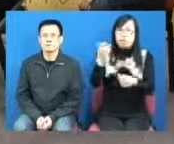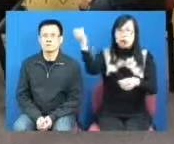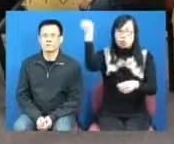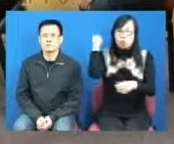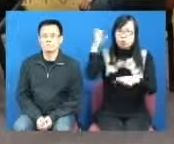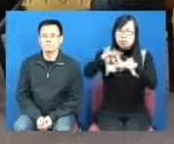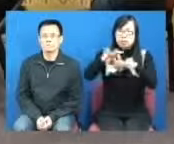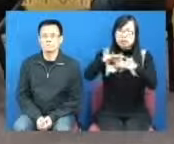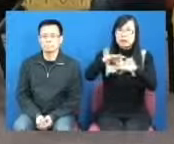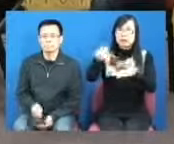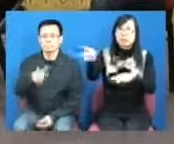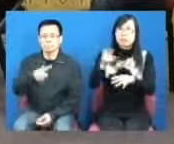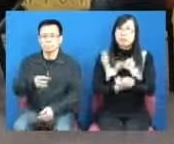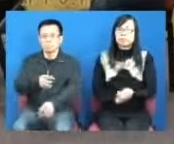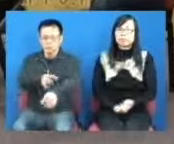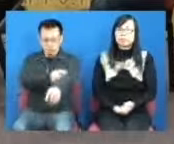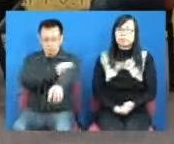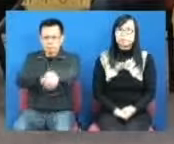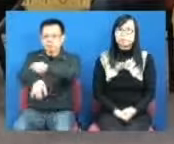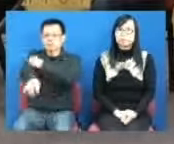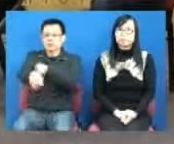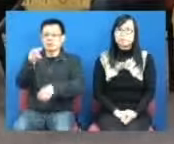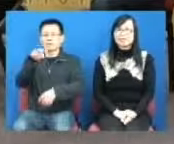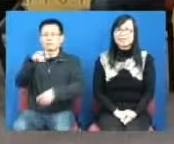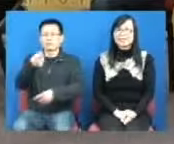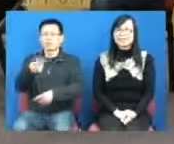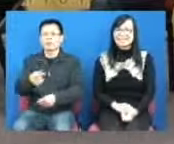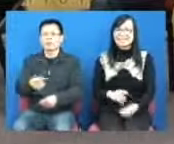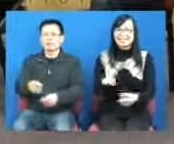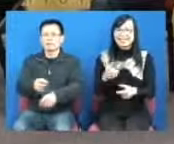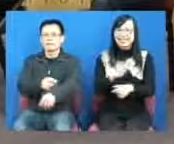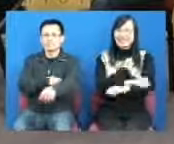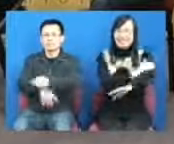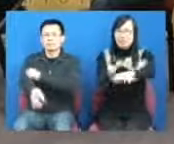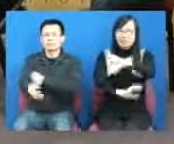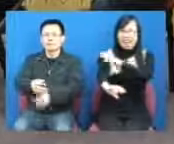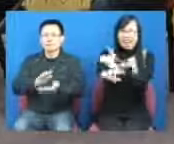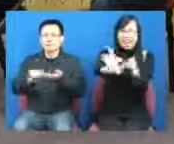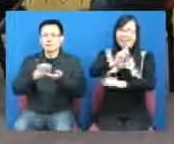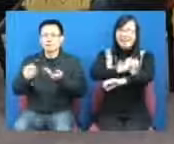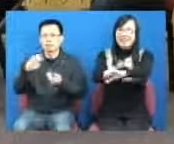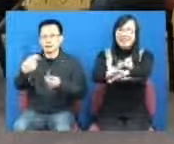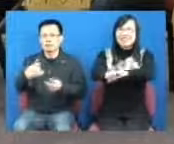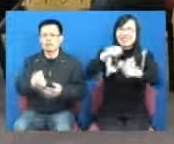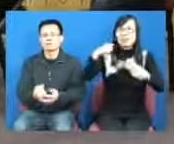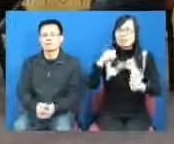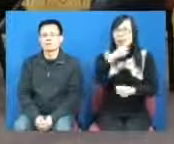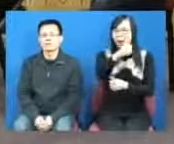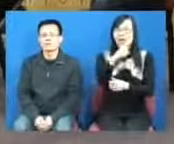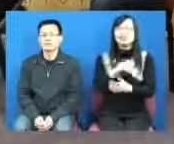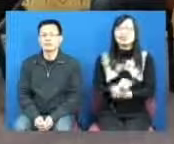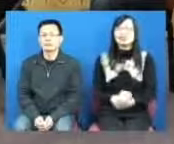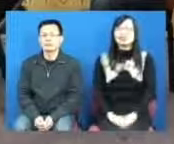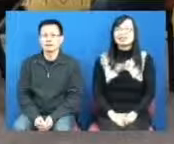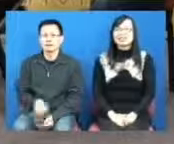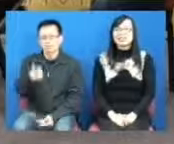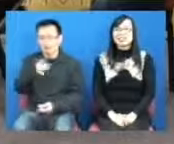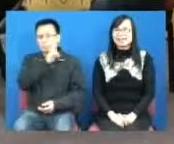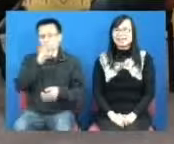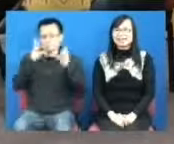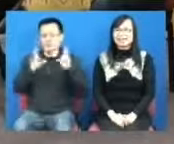看法我打大斜駭很明顯 有人看是軟斜漏打的形勢但你太斯文